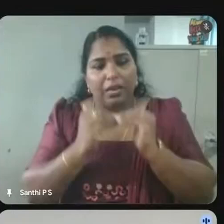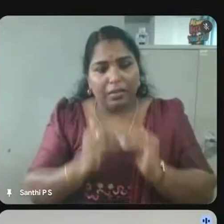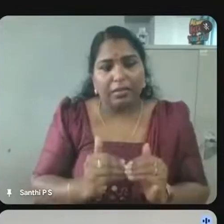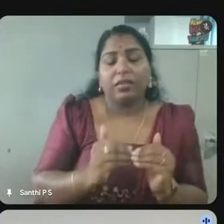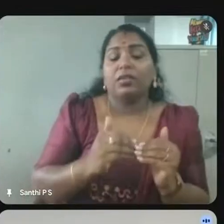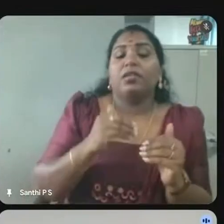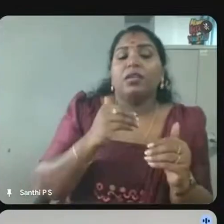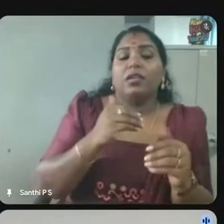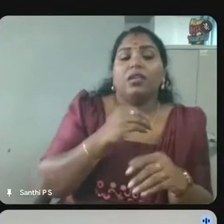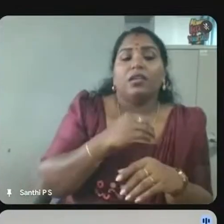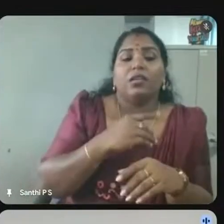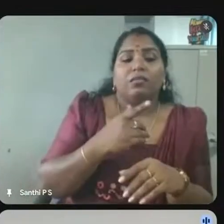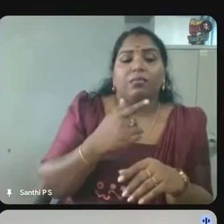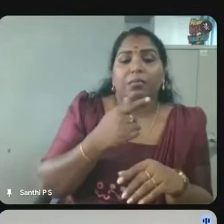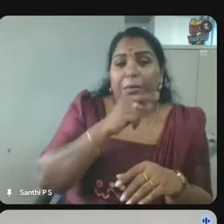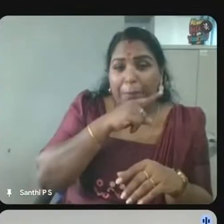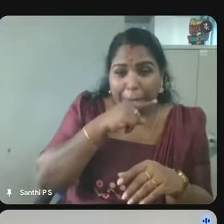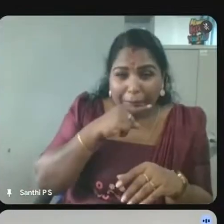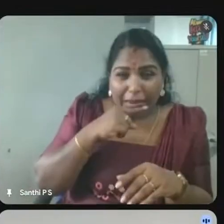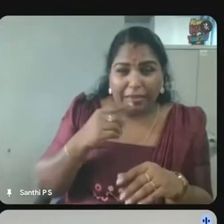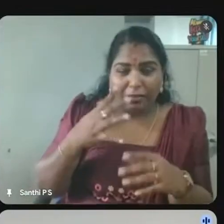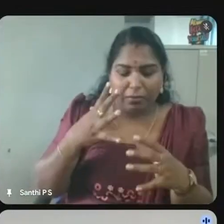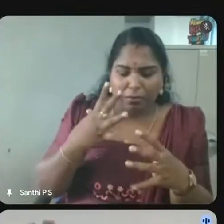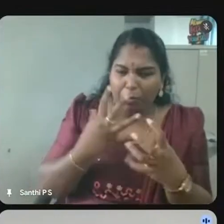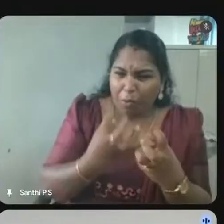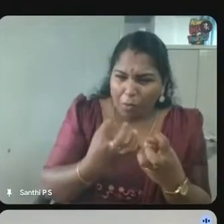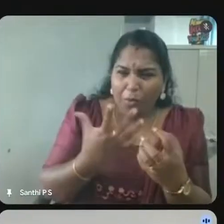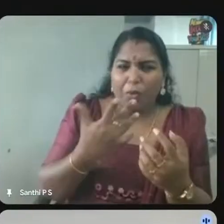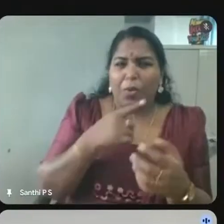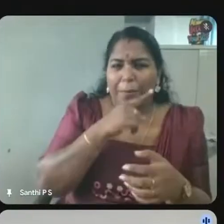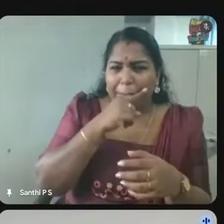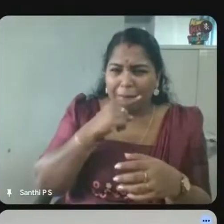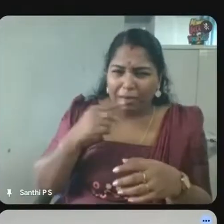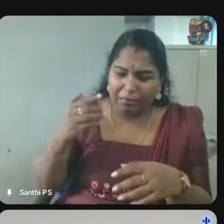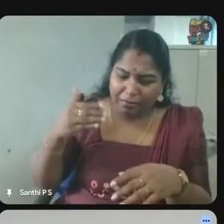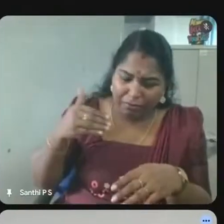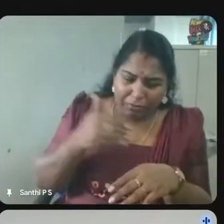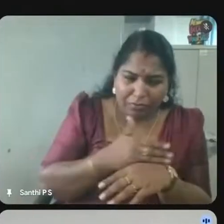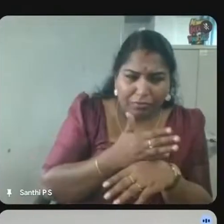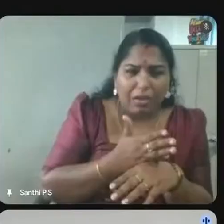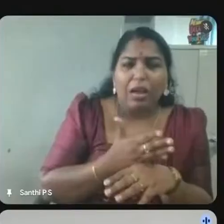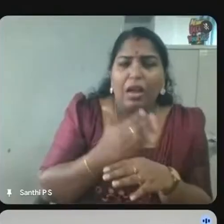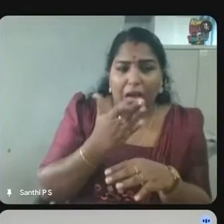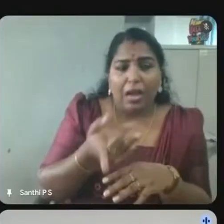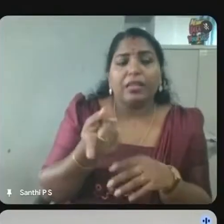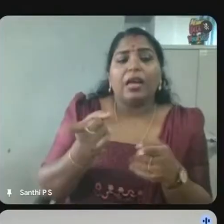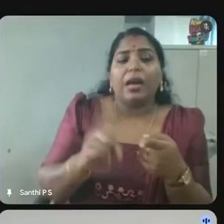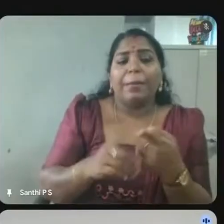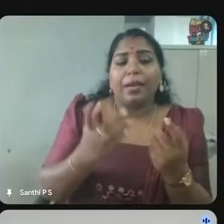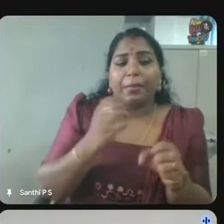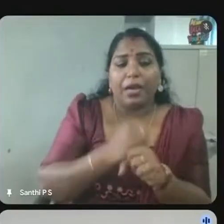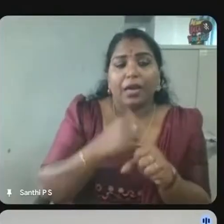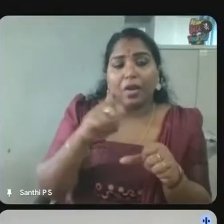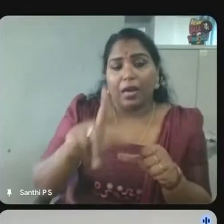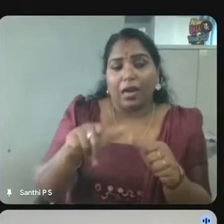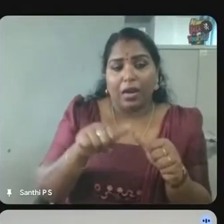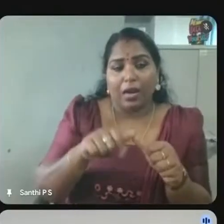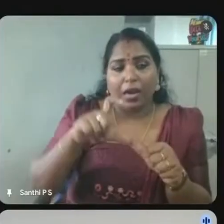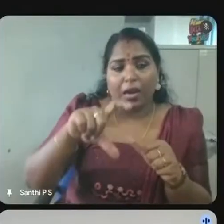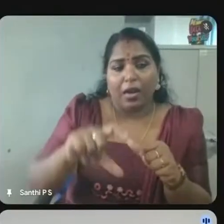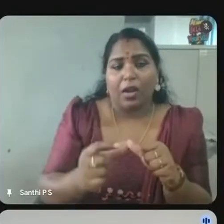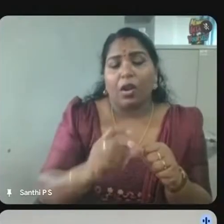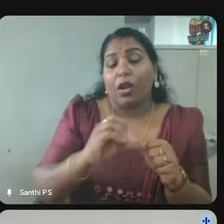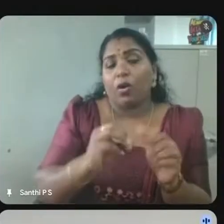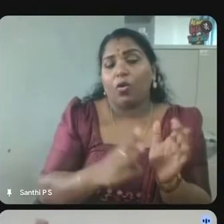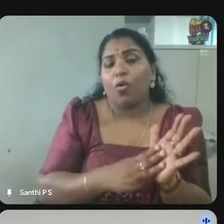ബ്ലീഡിങ് വരുവാണെങ്കിൽ ഈ ചിത്രത്തിൽ കാണുന്ന പോലെ അവിടെ ഇവിടെയും നമുക്കൊരു ഫ്ലോട്ടേഴ്സ് എന്ന് പറയുന്ന ഒരു ബ്ലാക്ക് ഇതായിട്ടായിരിക്കും കാണുന്നത്. ഏജ് റിലേറ്റഡ്